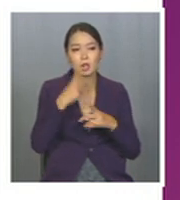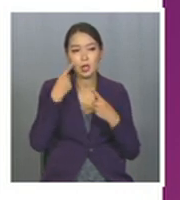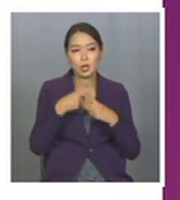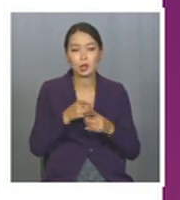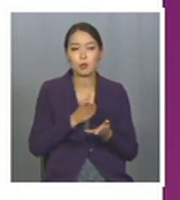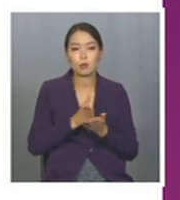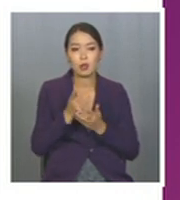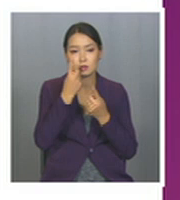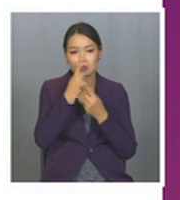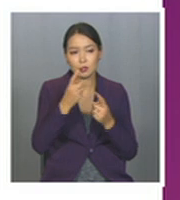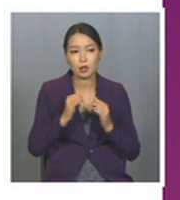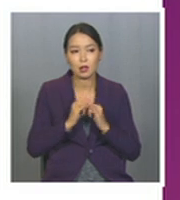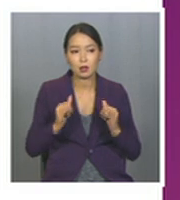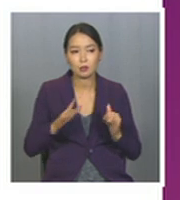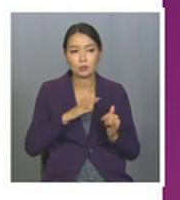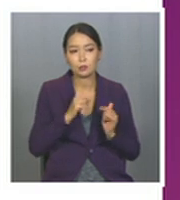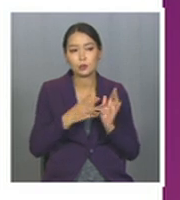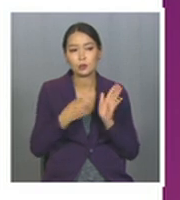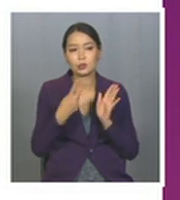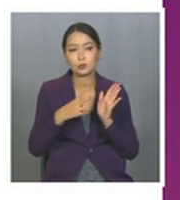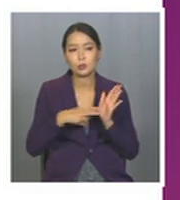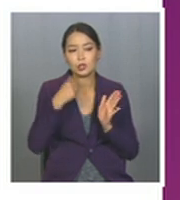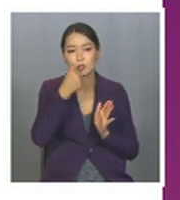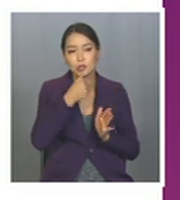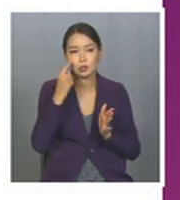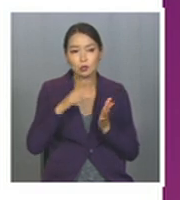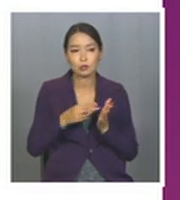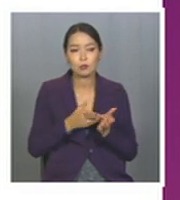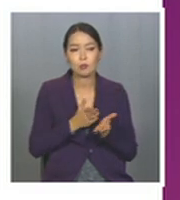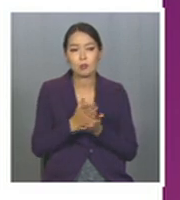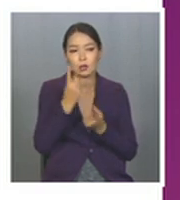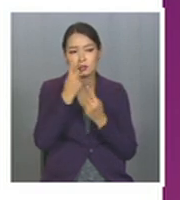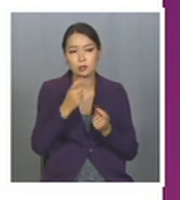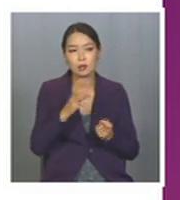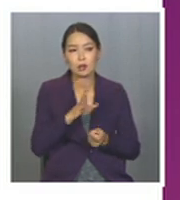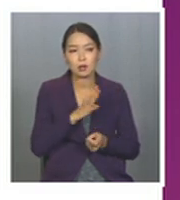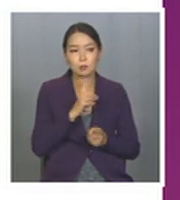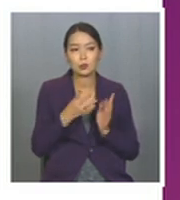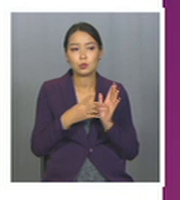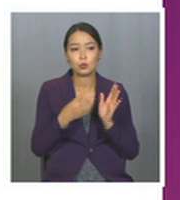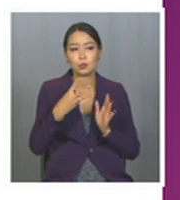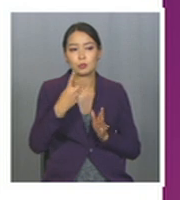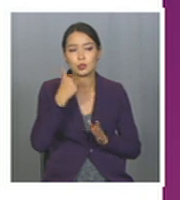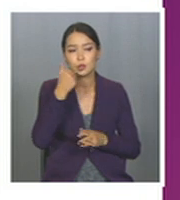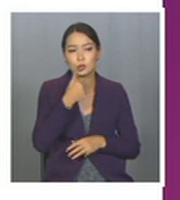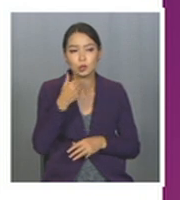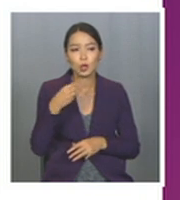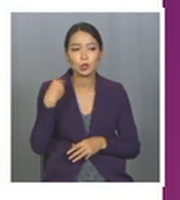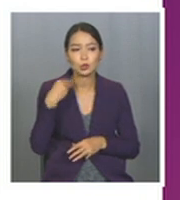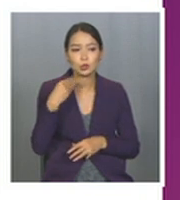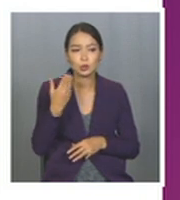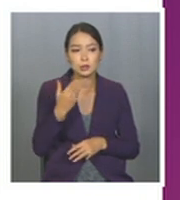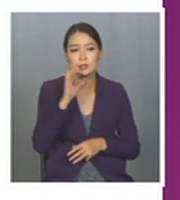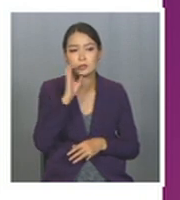бағытталды. 1927 жыл ұжымдастыру бағыты жарияланды. Ал 1931 жылы Түркістан-Сібір темір